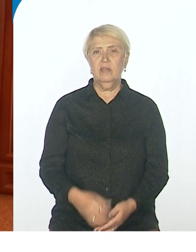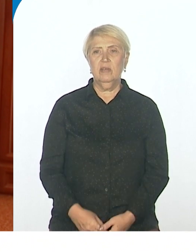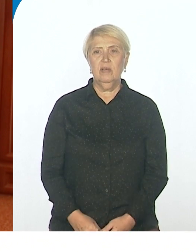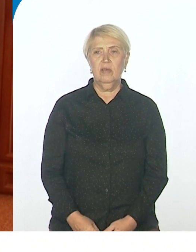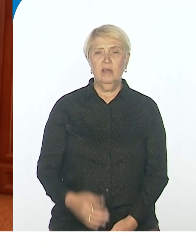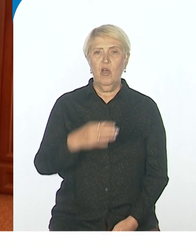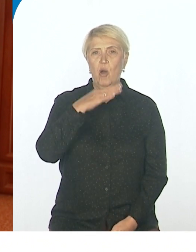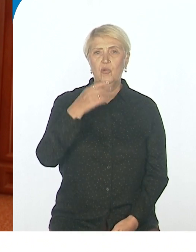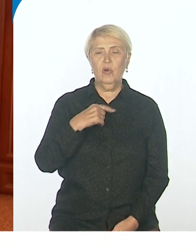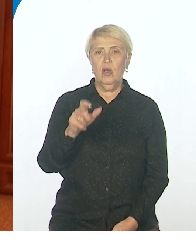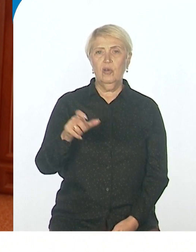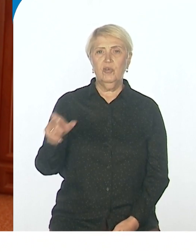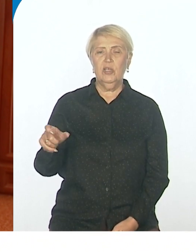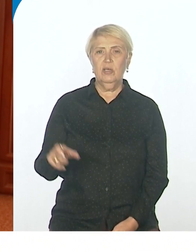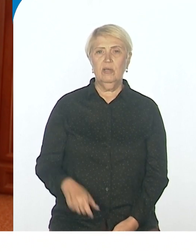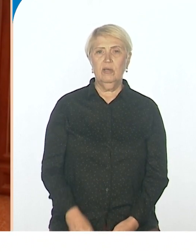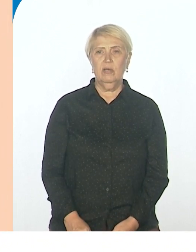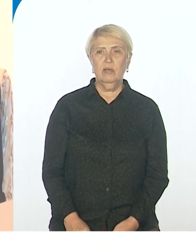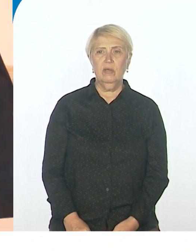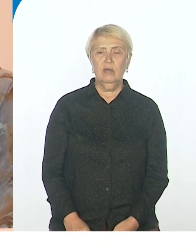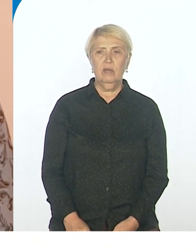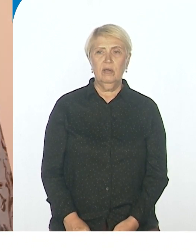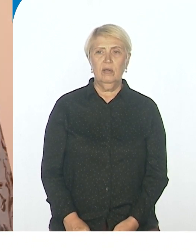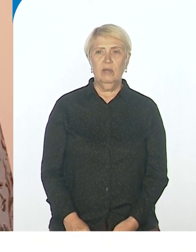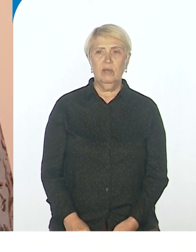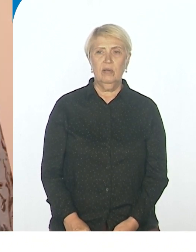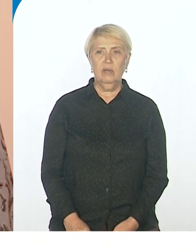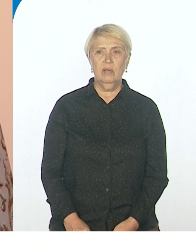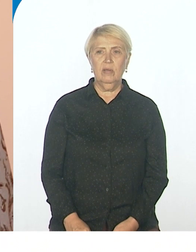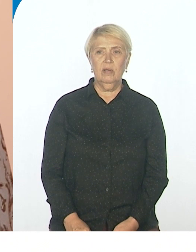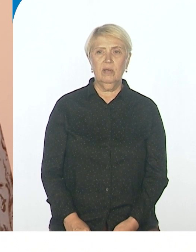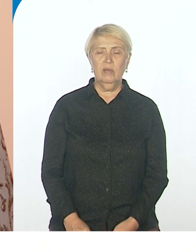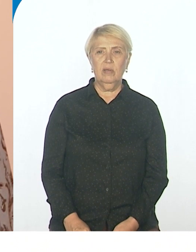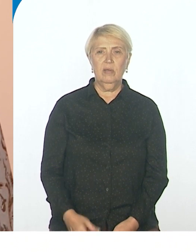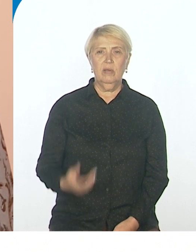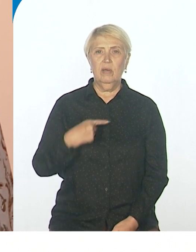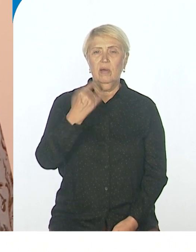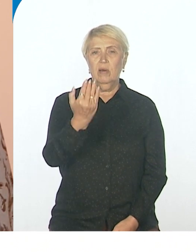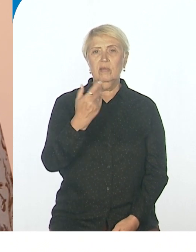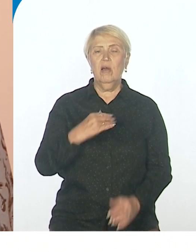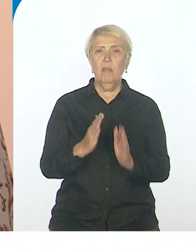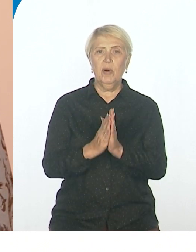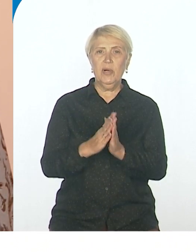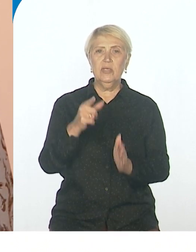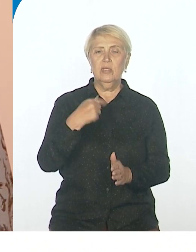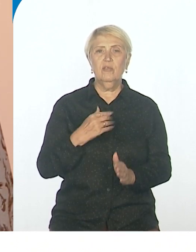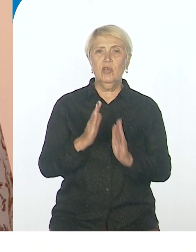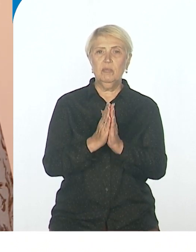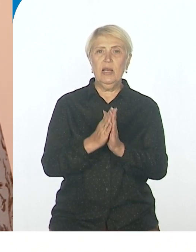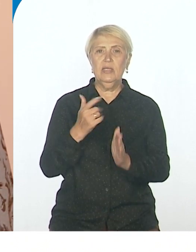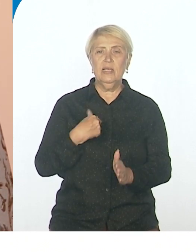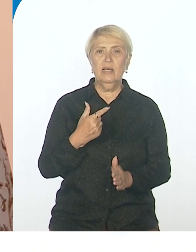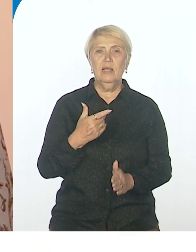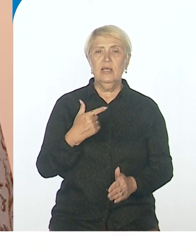это люди все тяжело очень поражены духом. Потом ее помощница попросила молиться за ее детей и за нее, потому что там